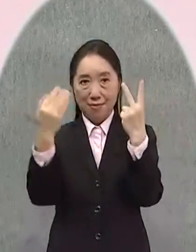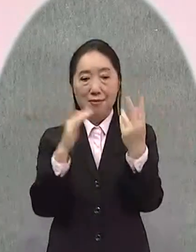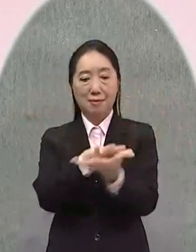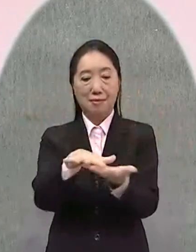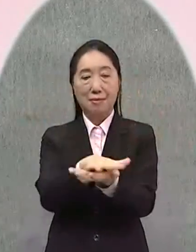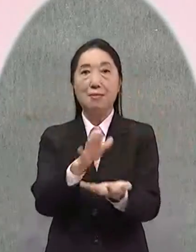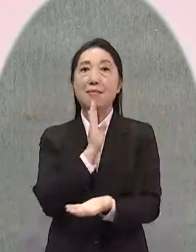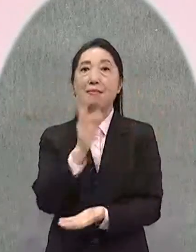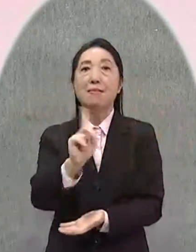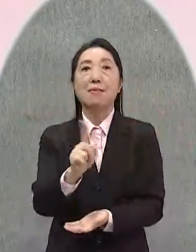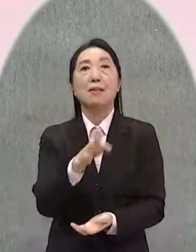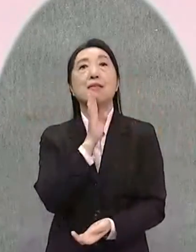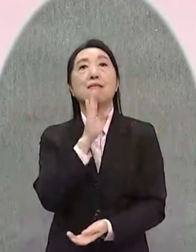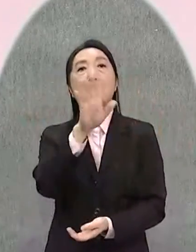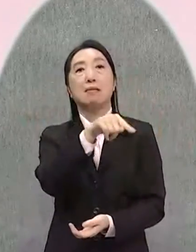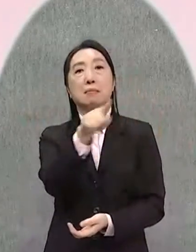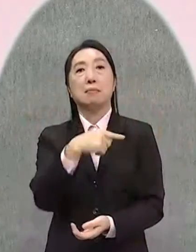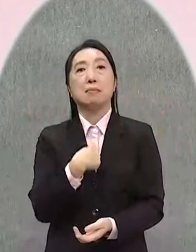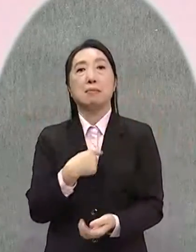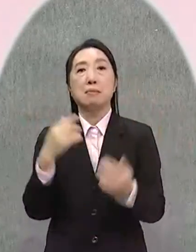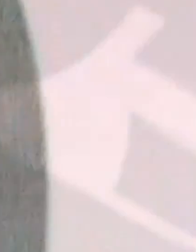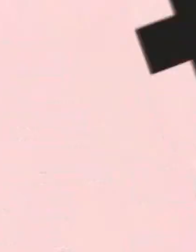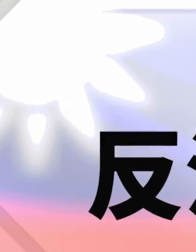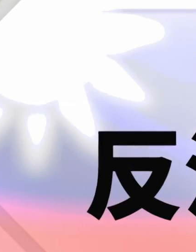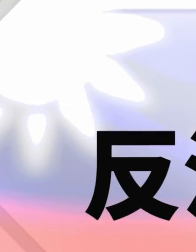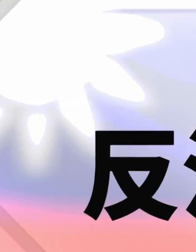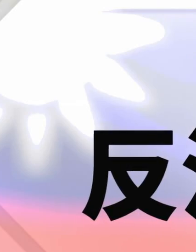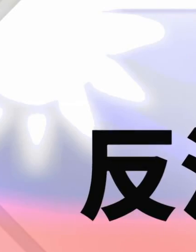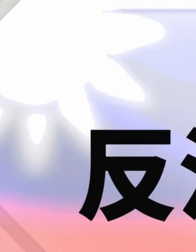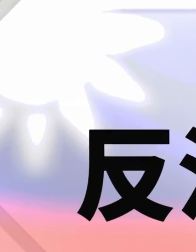就是一个背弃了承诺的市长跑出来选。